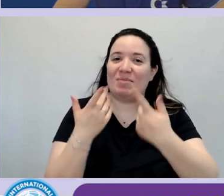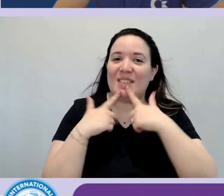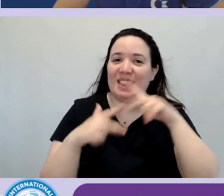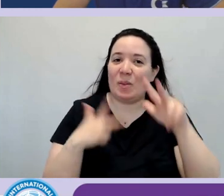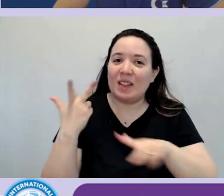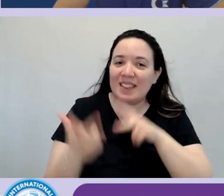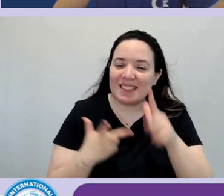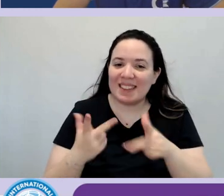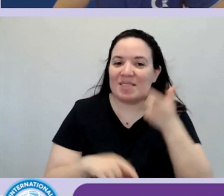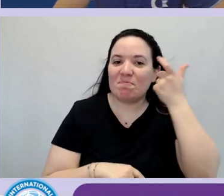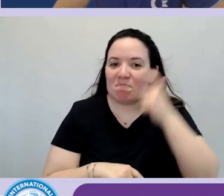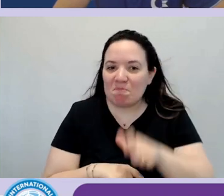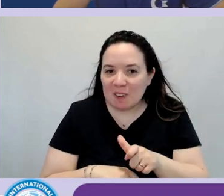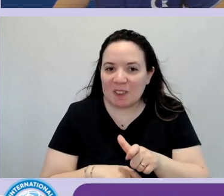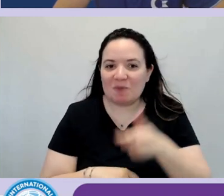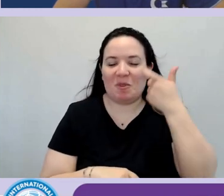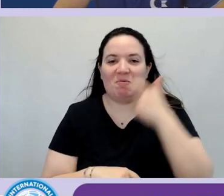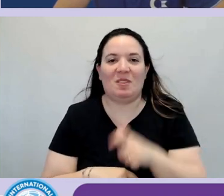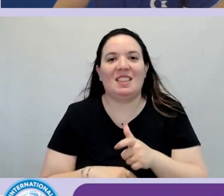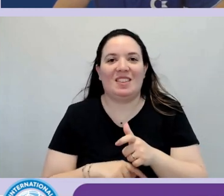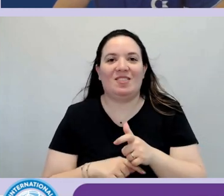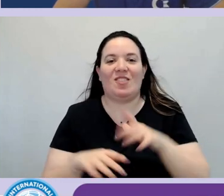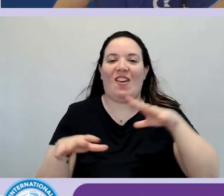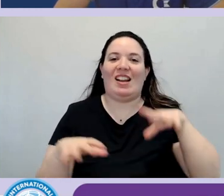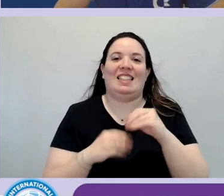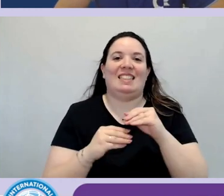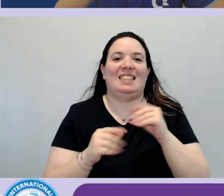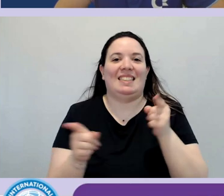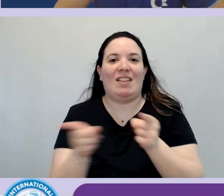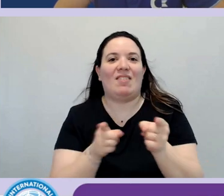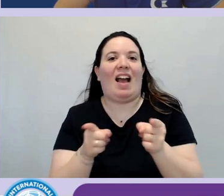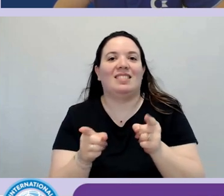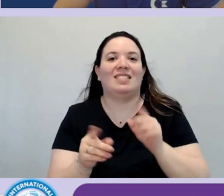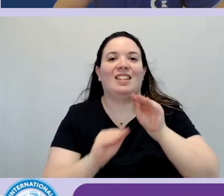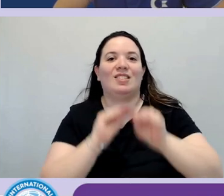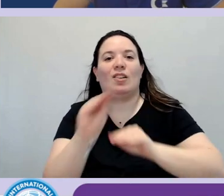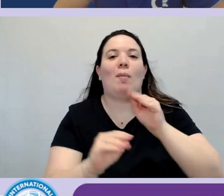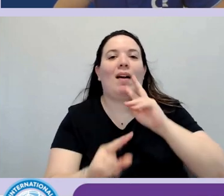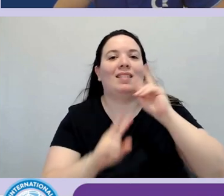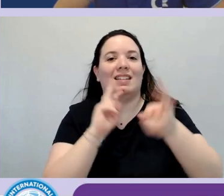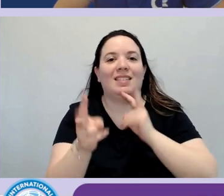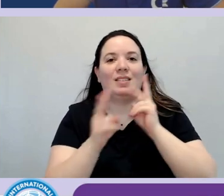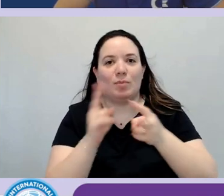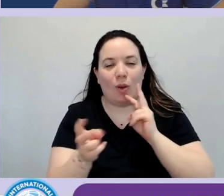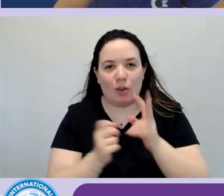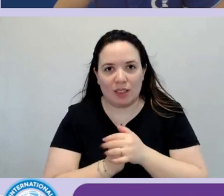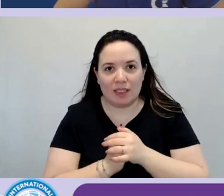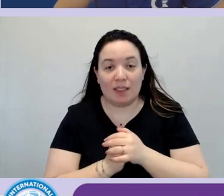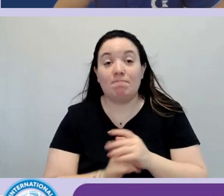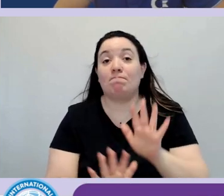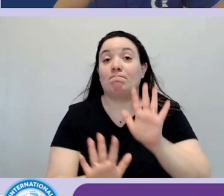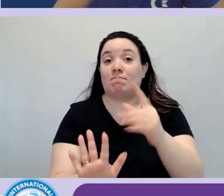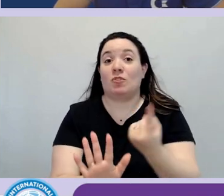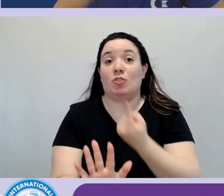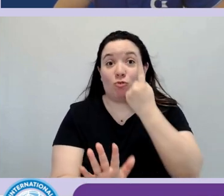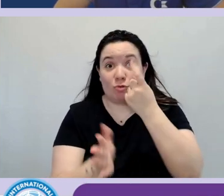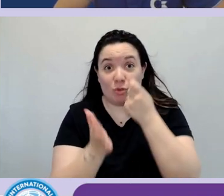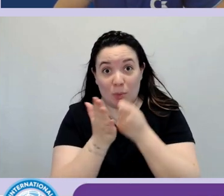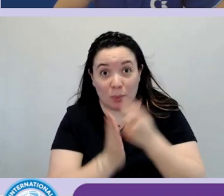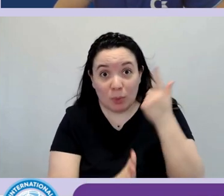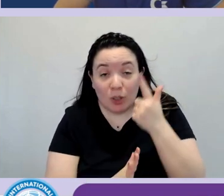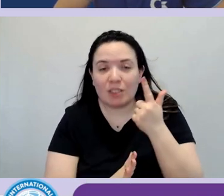Lis perché adesso faremo domande risp una cosa importante per